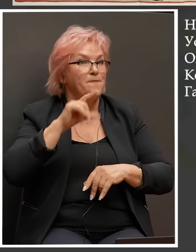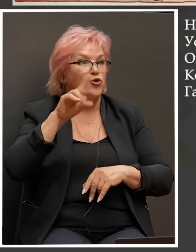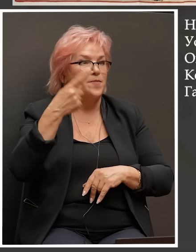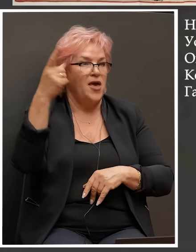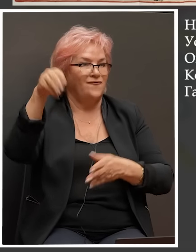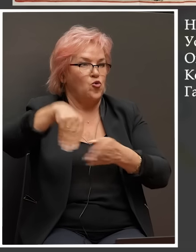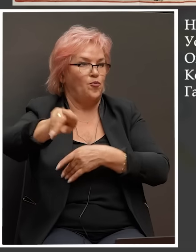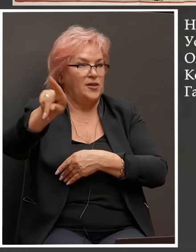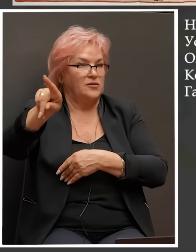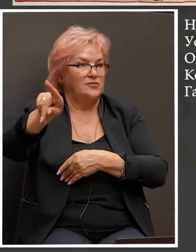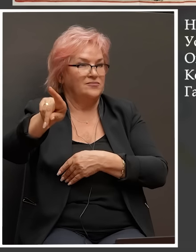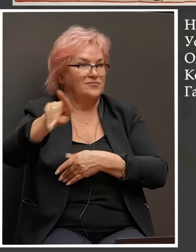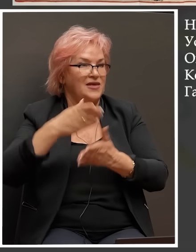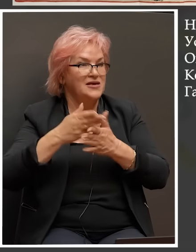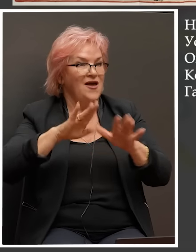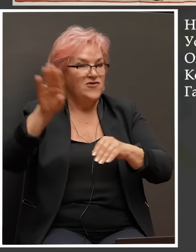I.